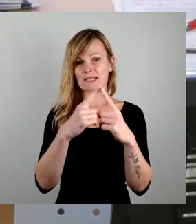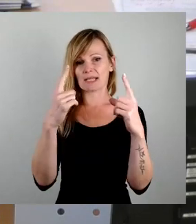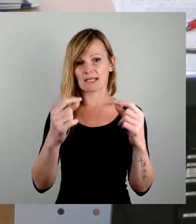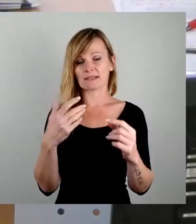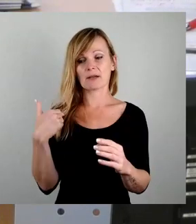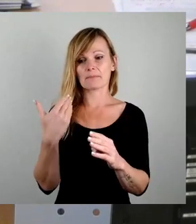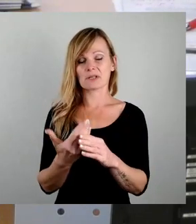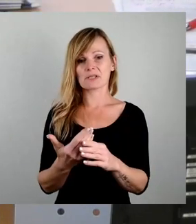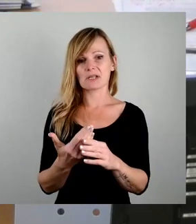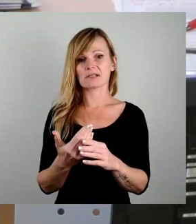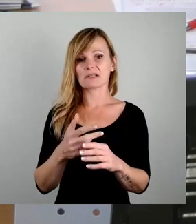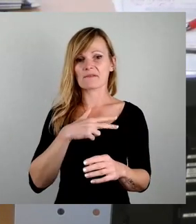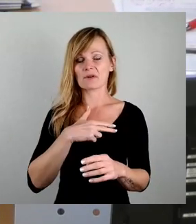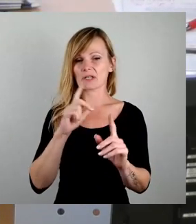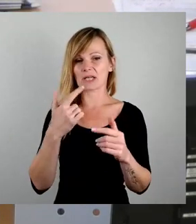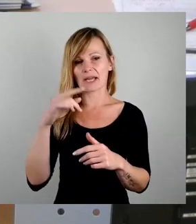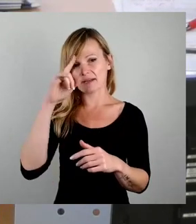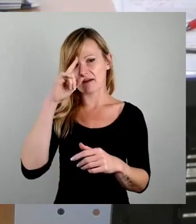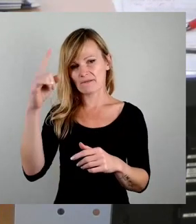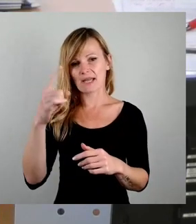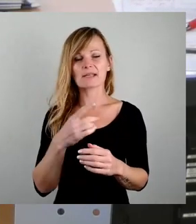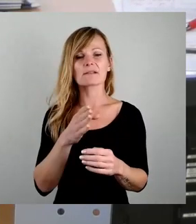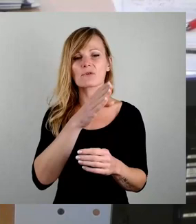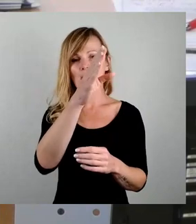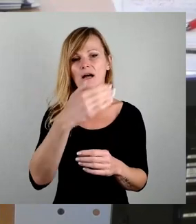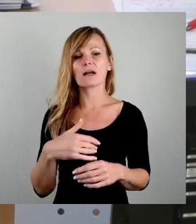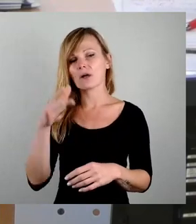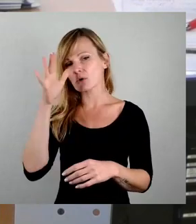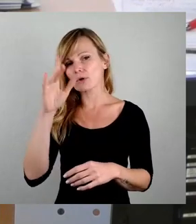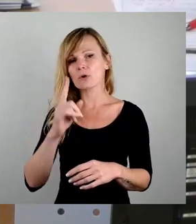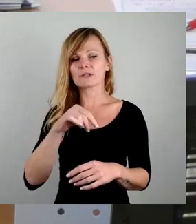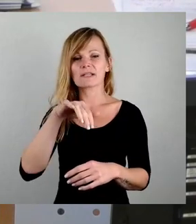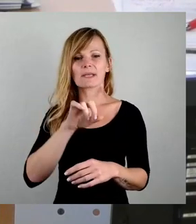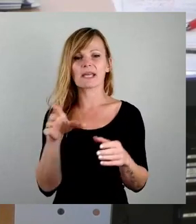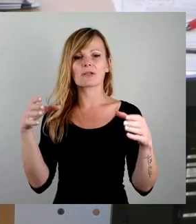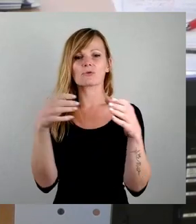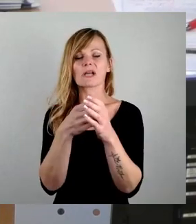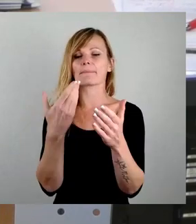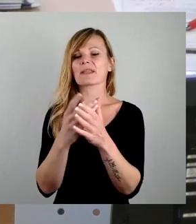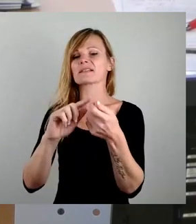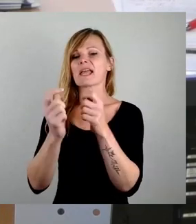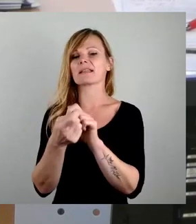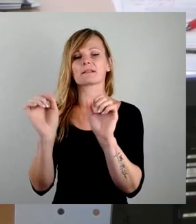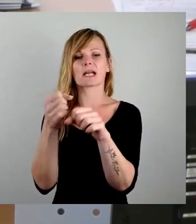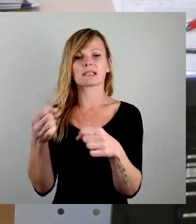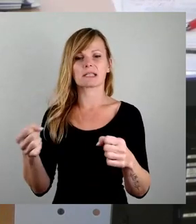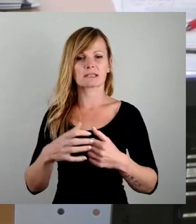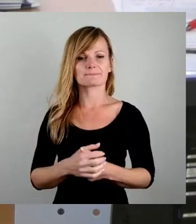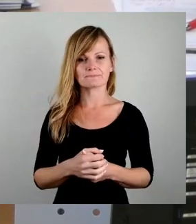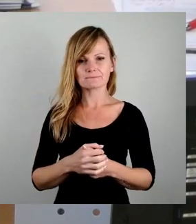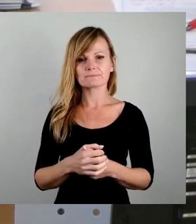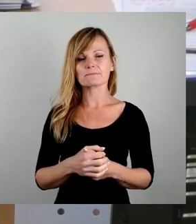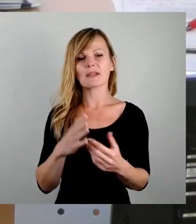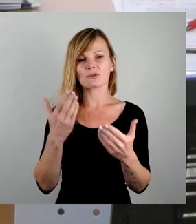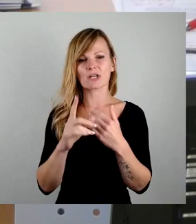es hingeht, aber das ist nun mal SPD und Grün zusammen, das kann man nie ändern. Und wir werden auch dort wahrscheinlich hingehen, dass es Richtung